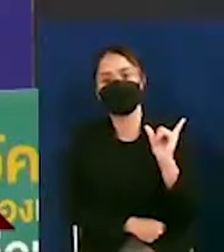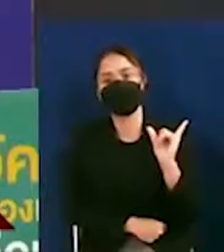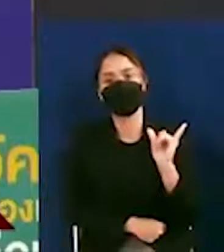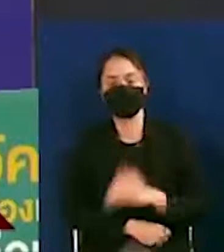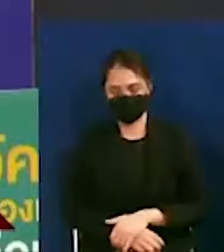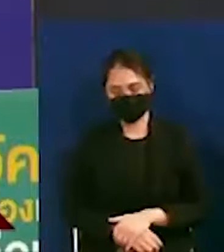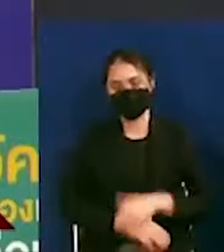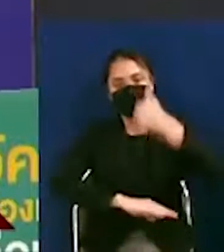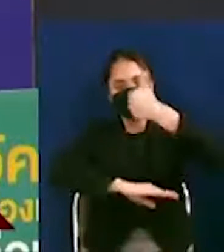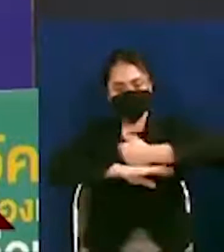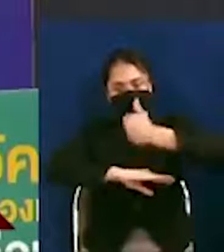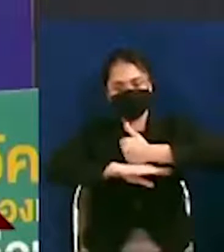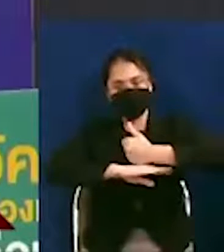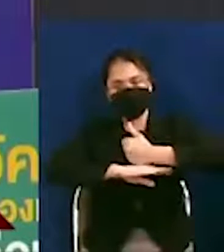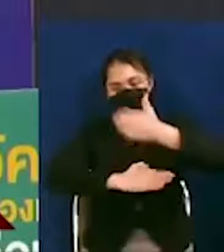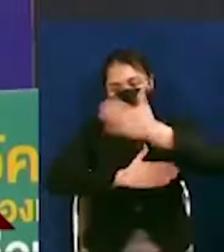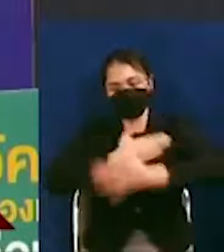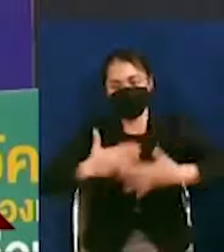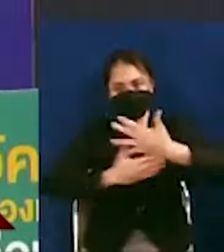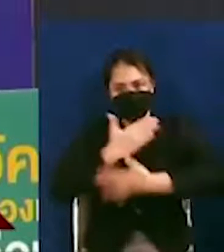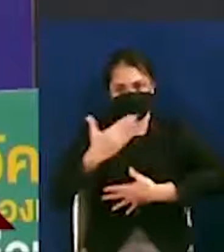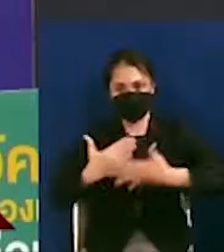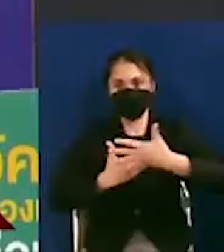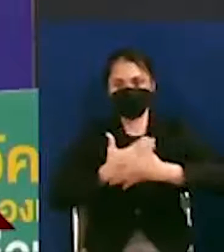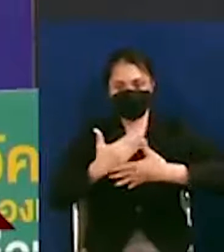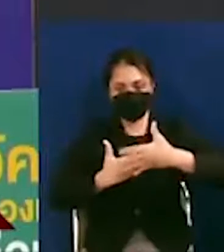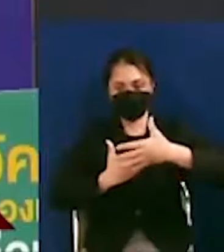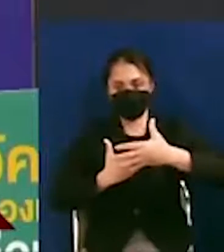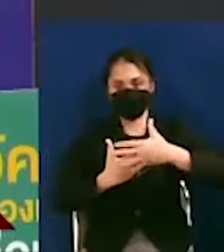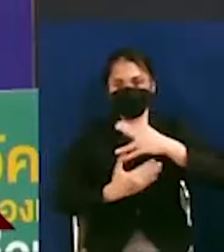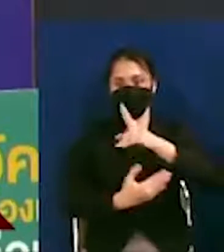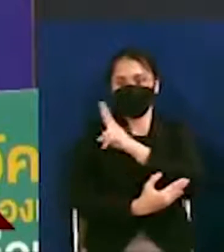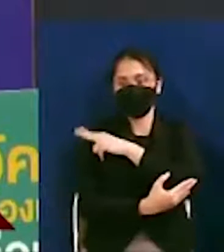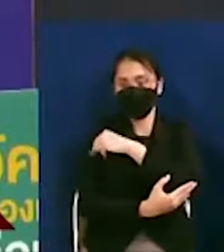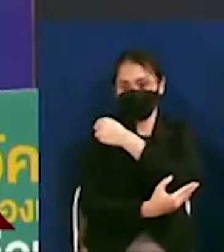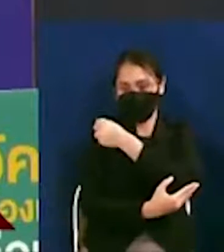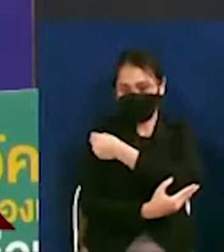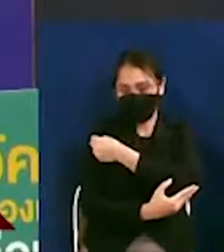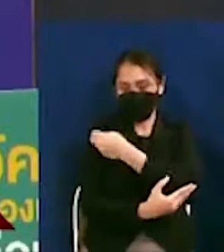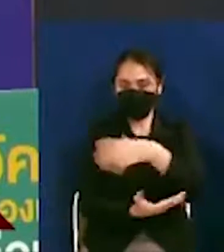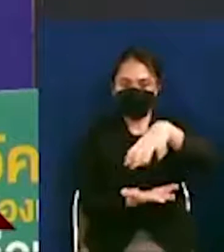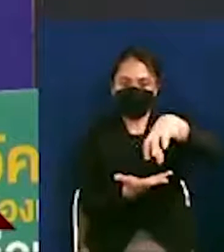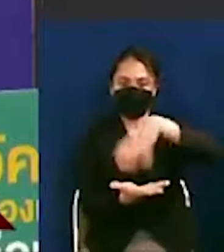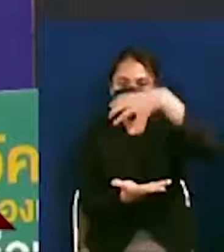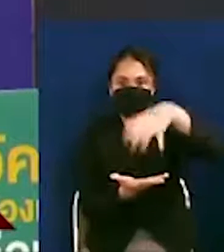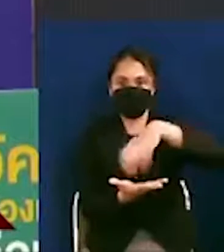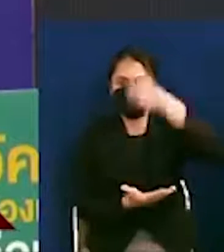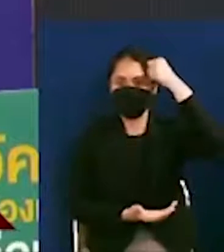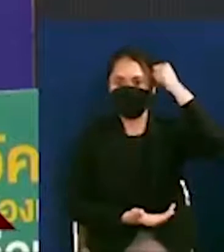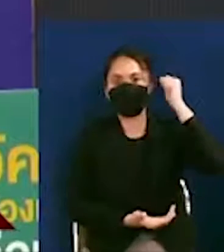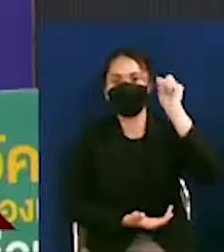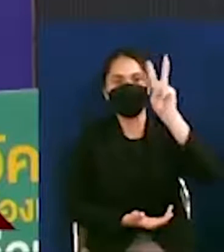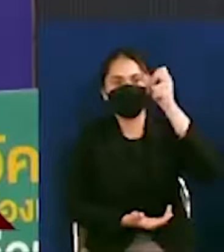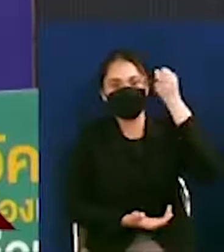ำนวยการสถานีกลางบางซื่อนะครับคุณหมอมิ่งขวัญผู้อำนวยการสถาบันโรคผิวหนังเนี่ยได้รายงานผมมาเมื่อ 2-3 วันที่แล้ว